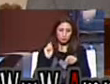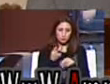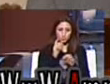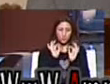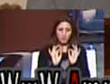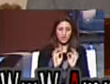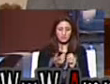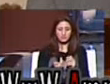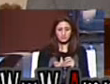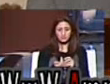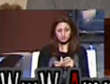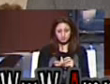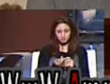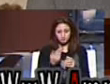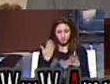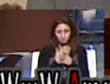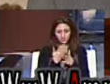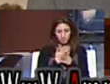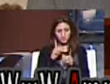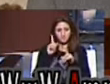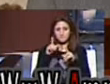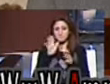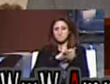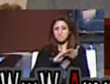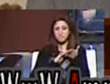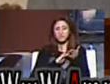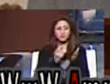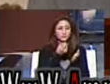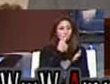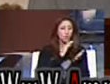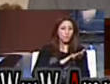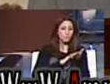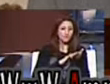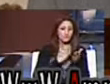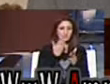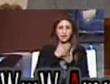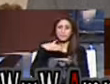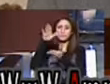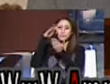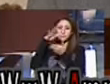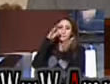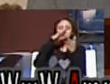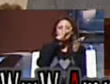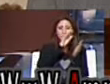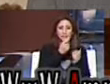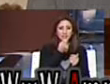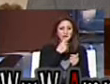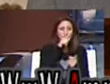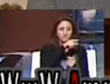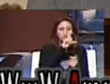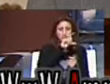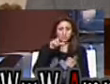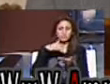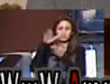وتعالج بشكل وقتي على سبيل المثال كان في ادويه بتنقص لانها بيتم تصديرها فتم صدور قرار